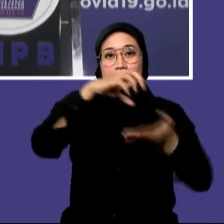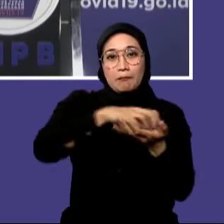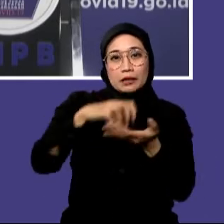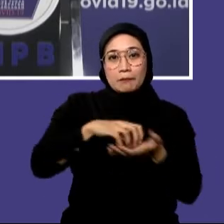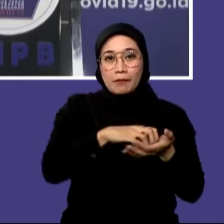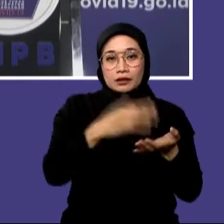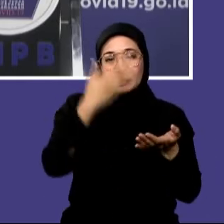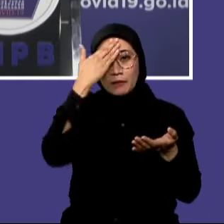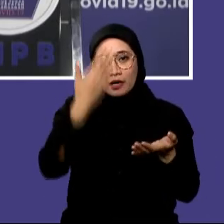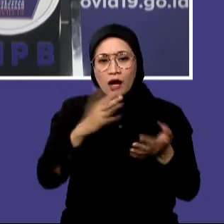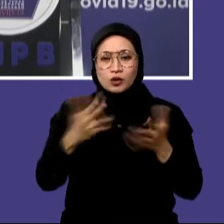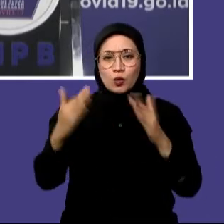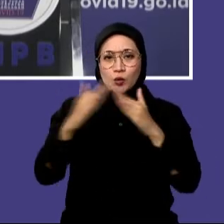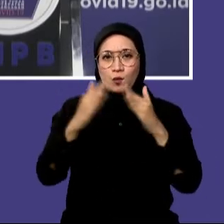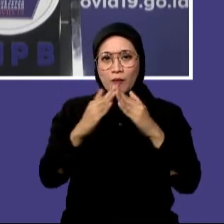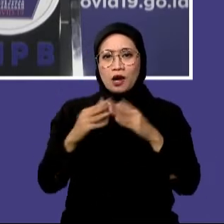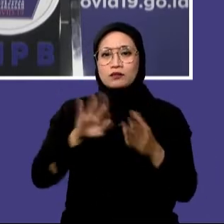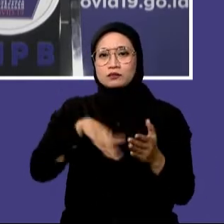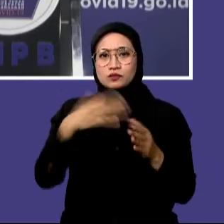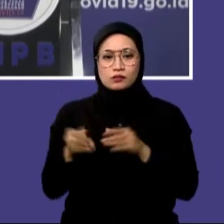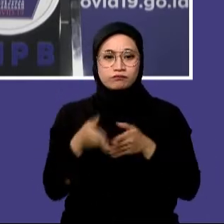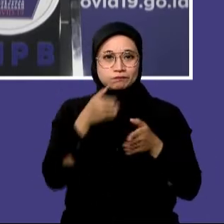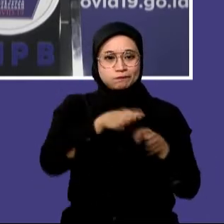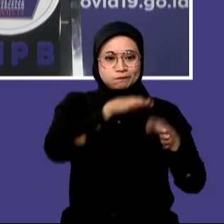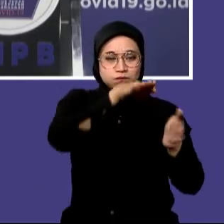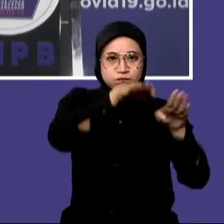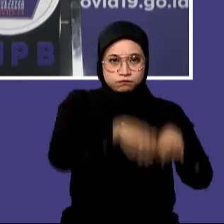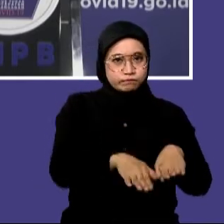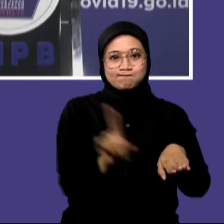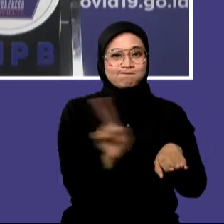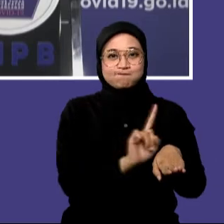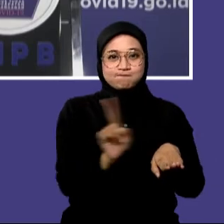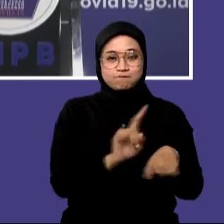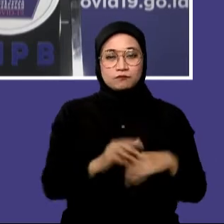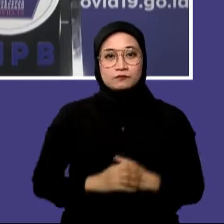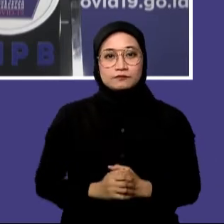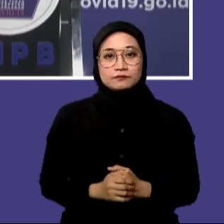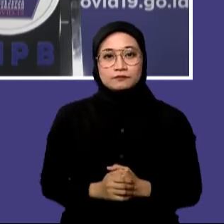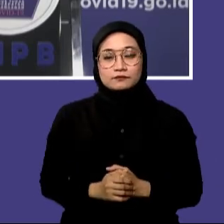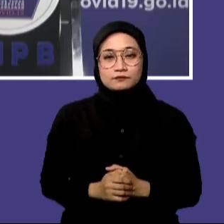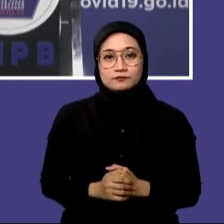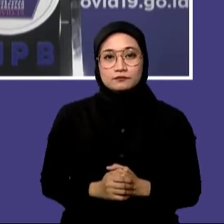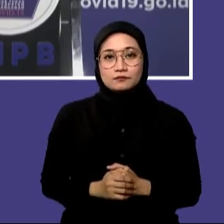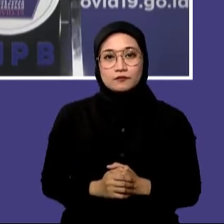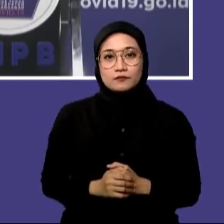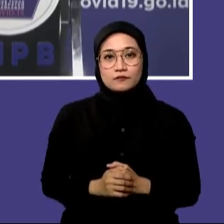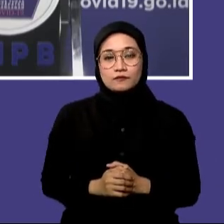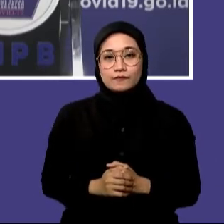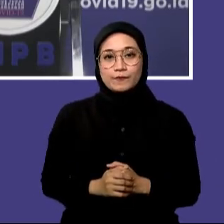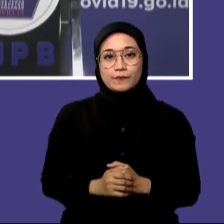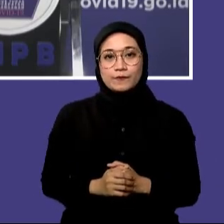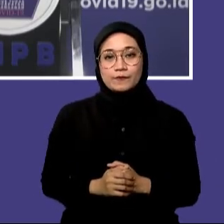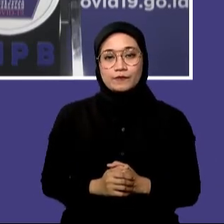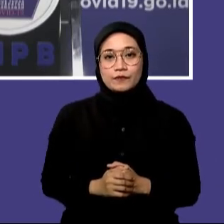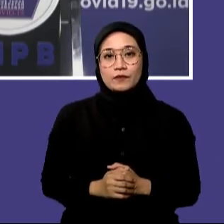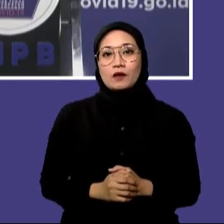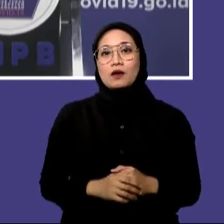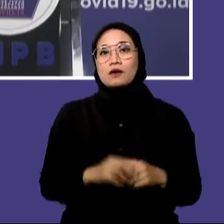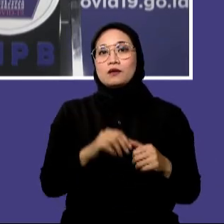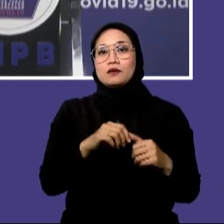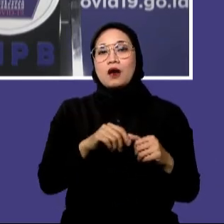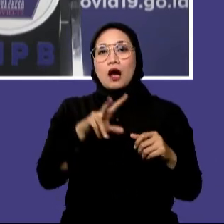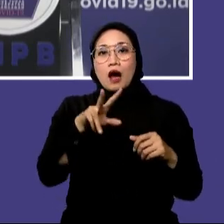Keenam, sedangkan pengantaran jenazah dari rumah sakit ke pemakaman harus memperhatikan dua hal,